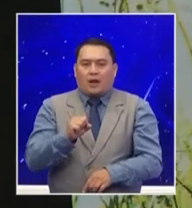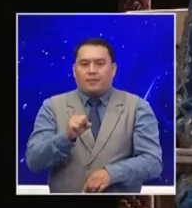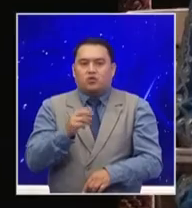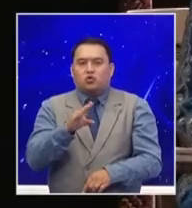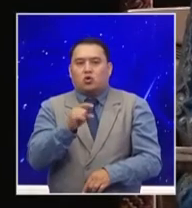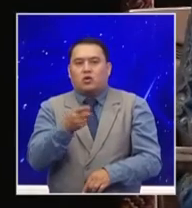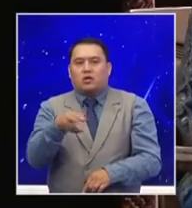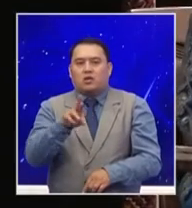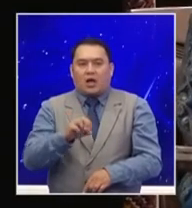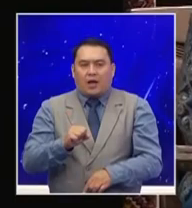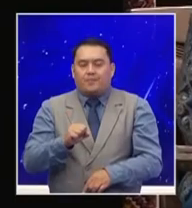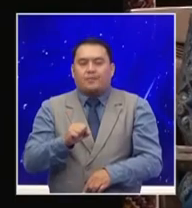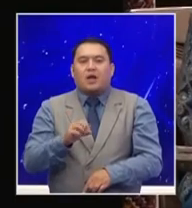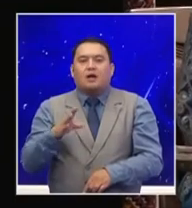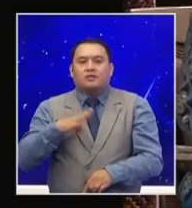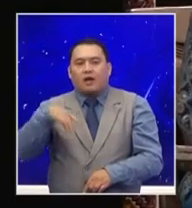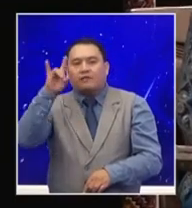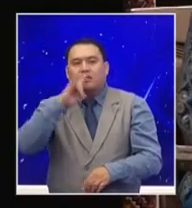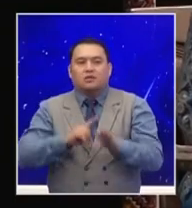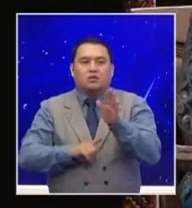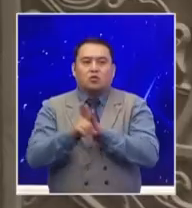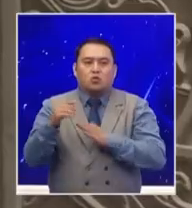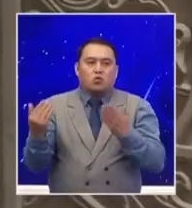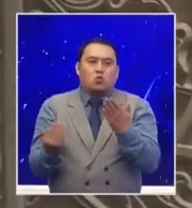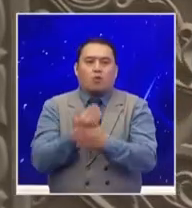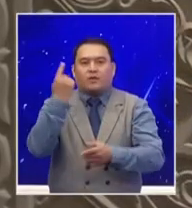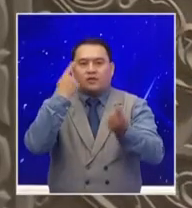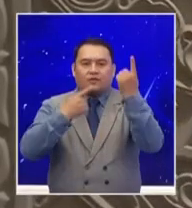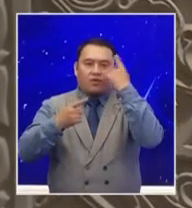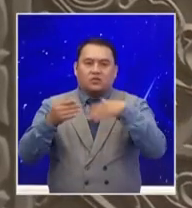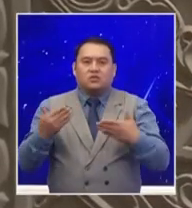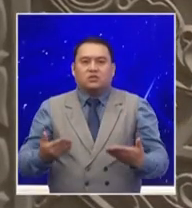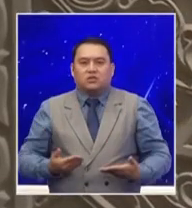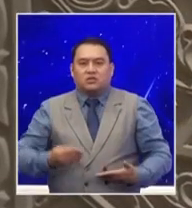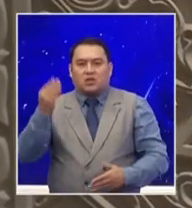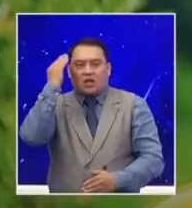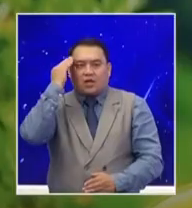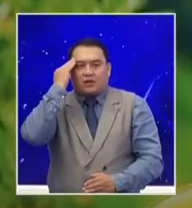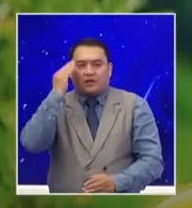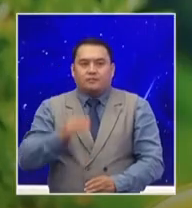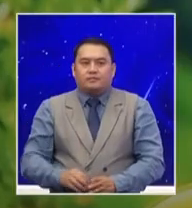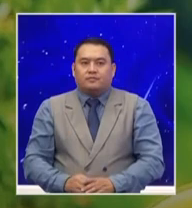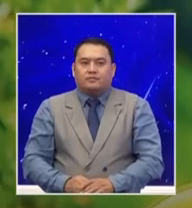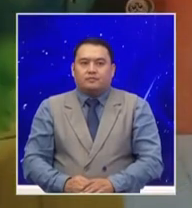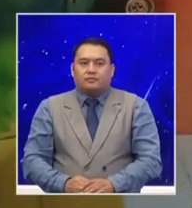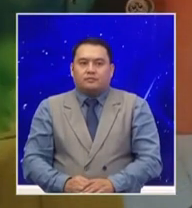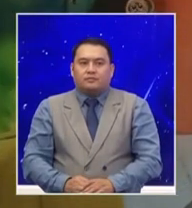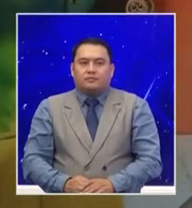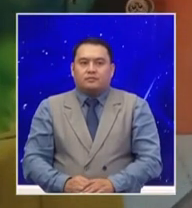Шугылы Сапаркаликызы. Именно в Казахстане началась новая страница творческой жизни талантливой певицы.